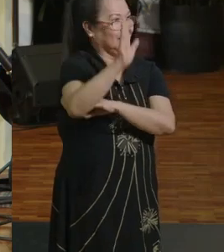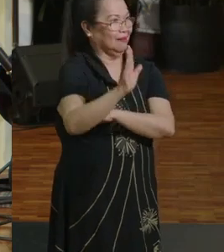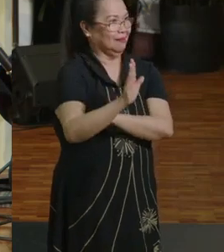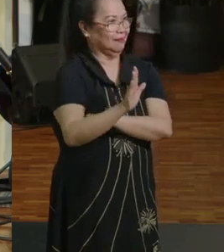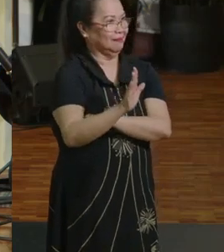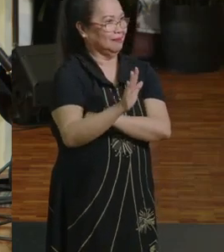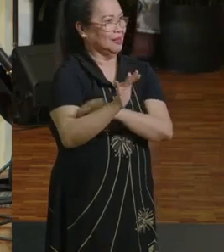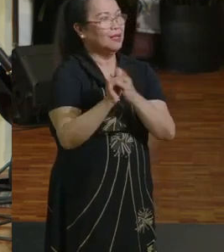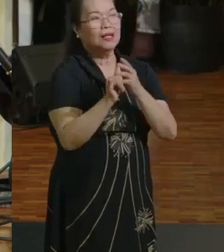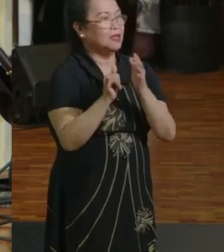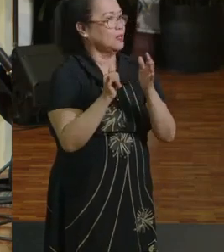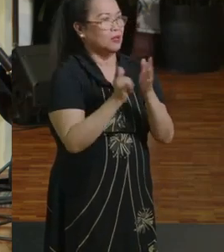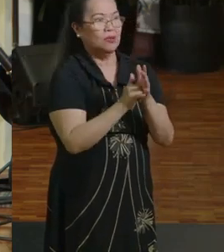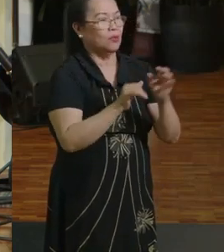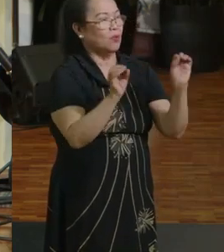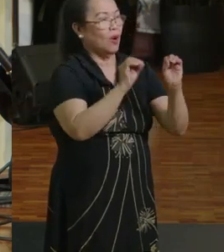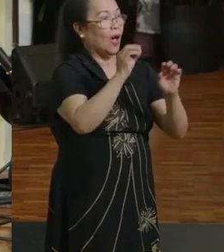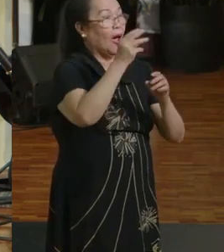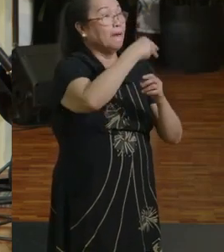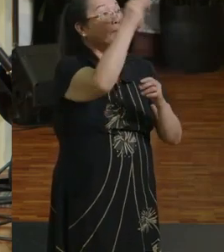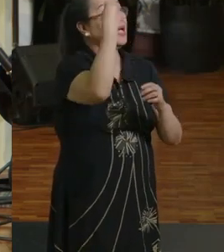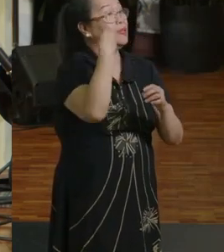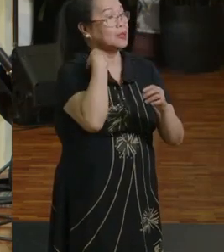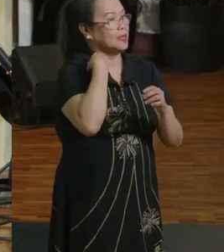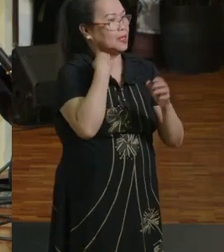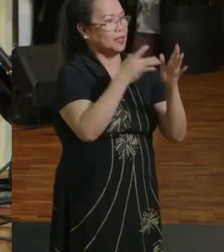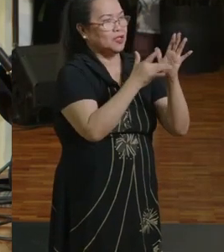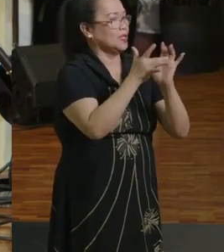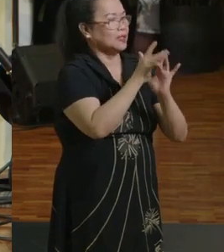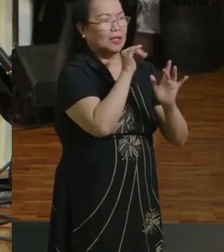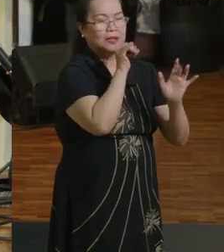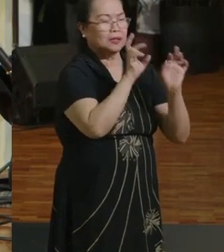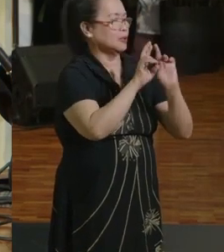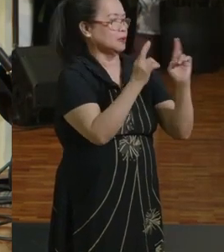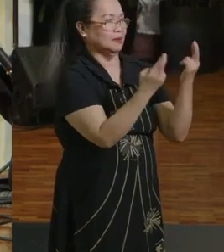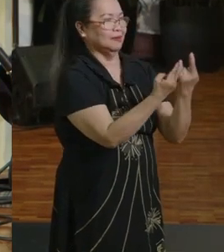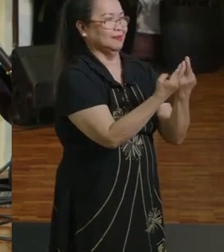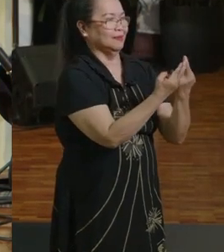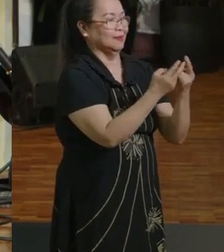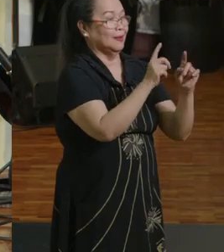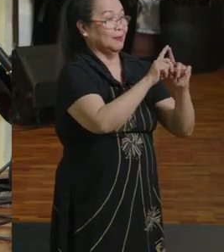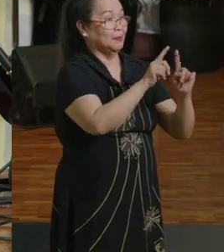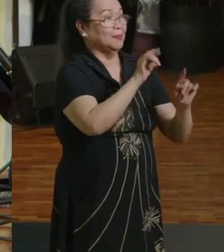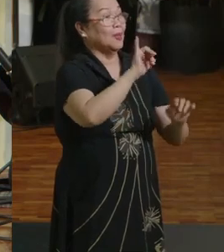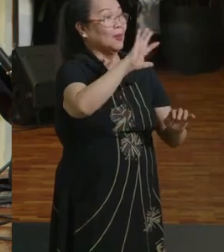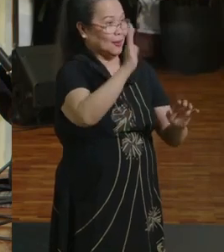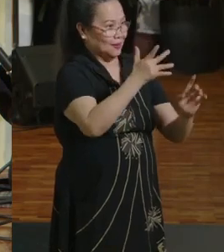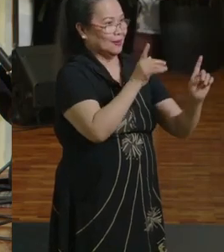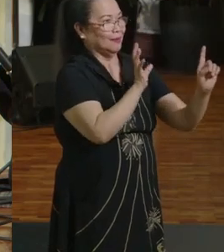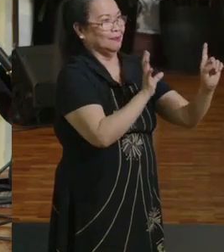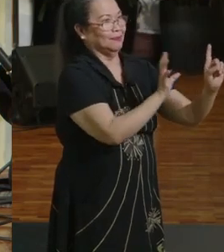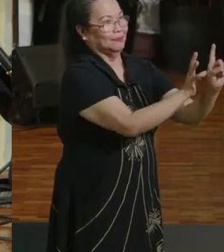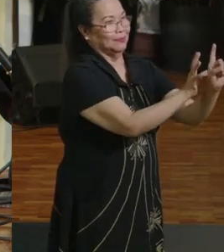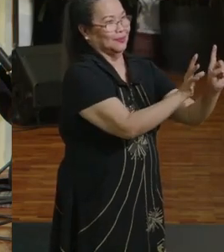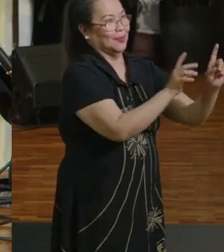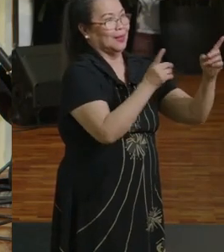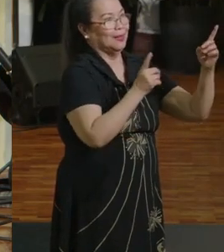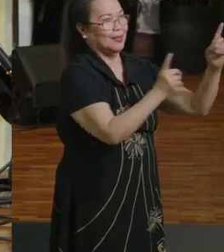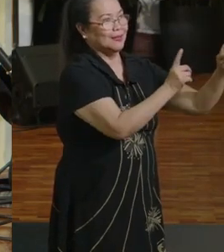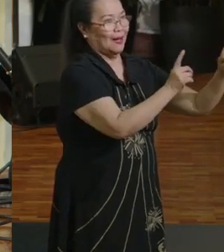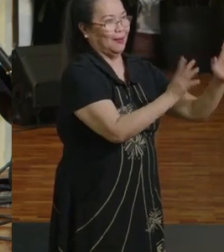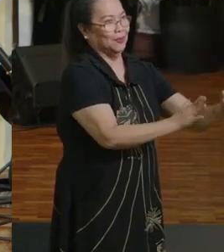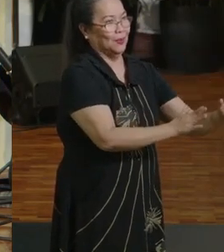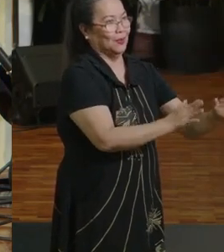Wala pong ibang relationship si Mary kay Jesus kundi bilang isang disipulo.